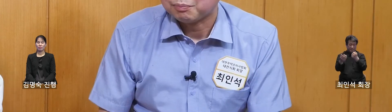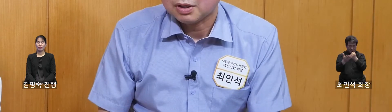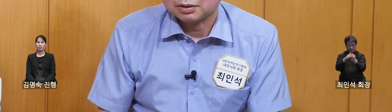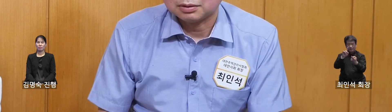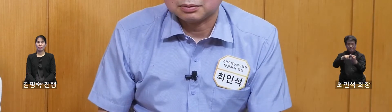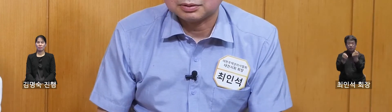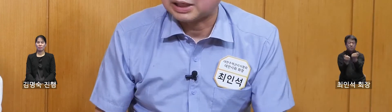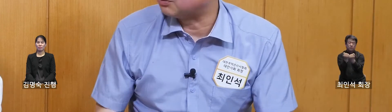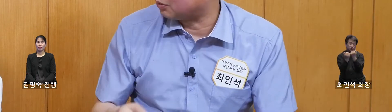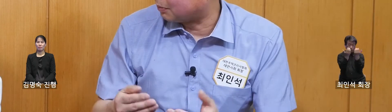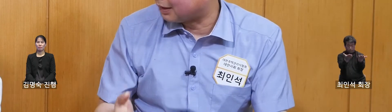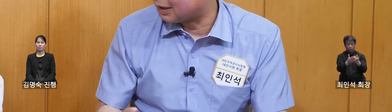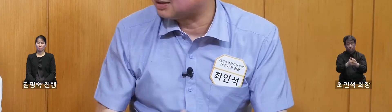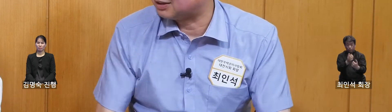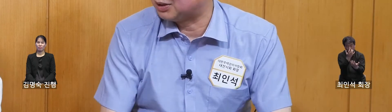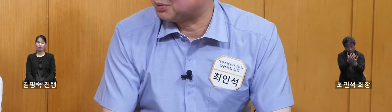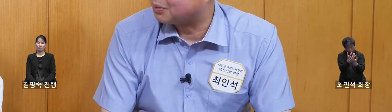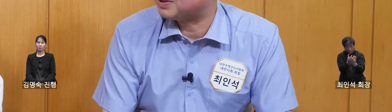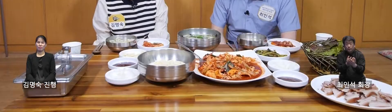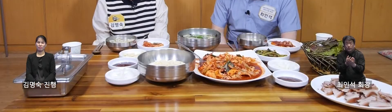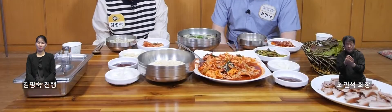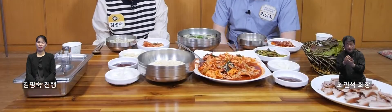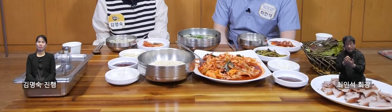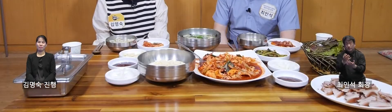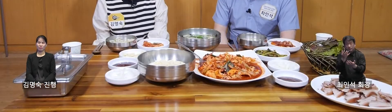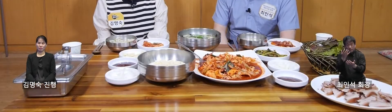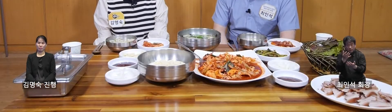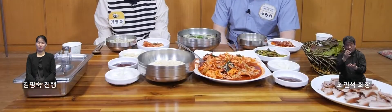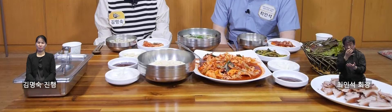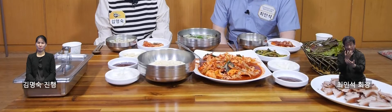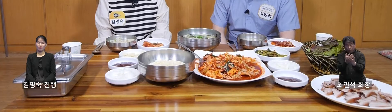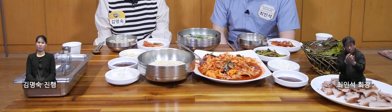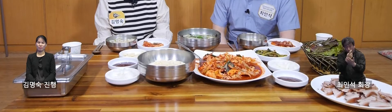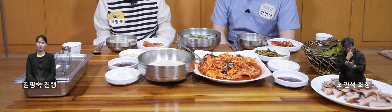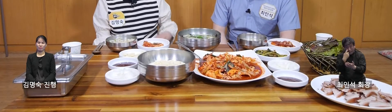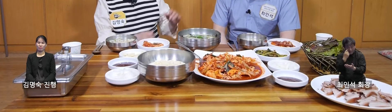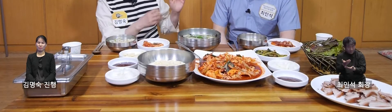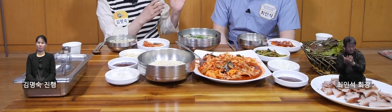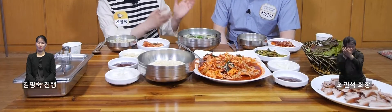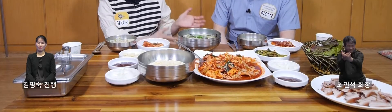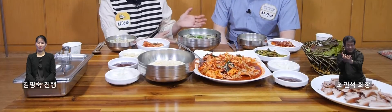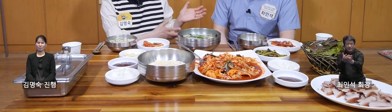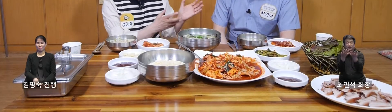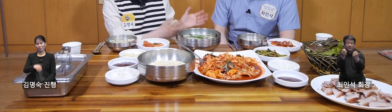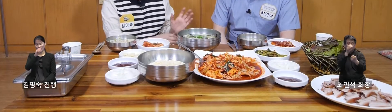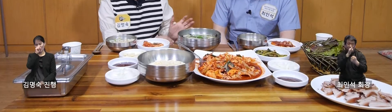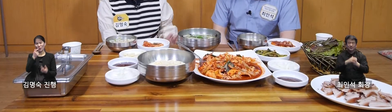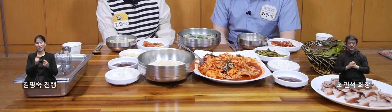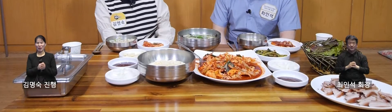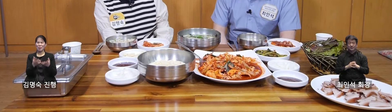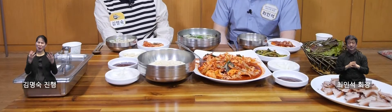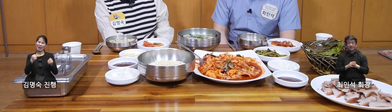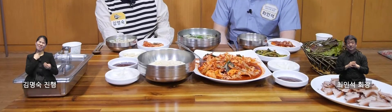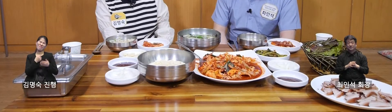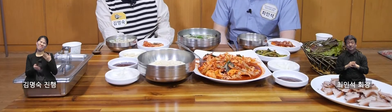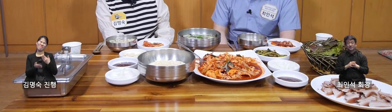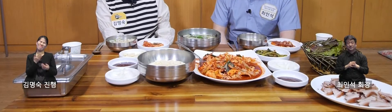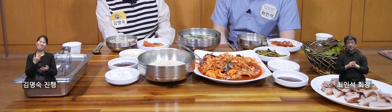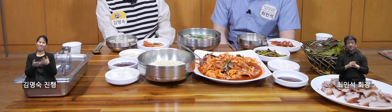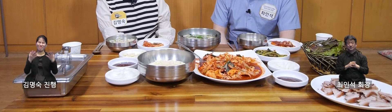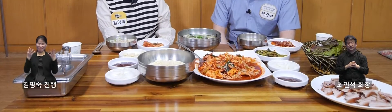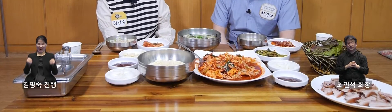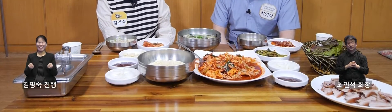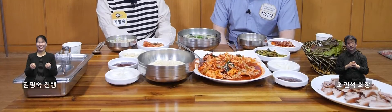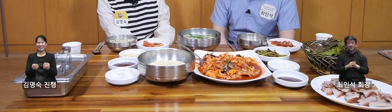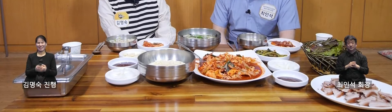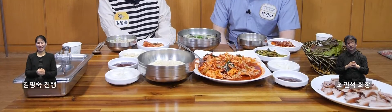드리고 또 자료도 또 많이 찾아드리고 이런 활동을 많이 하고 있습니다. 그러니까 너무 좋네요. 일단은 네네. 많이 경험을 해보셨기 때문에